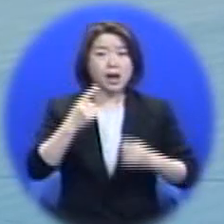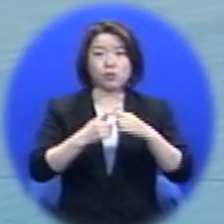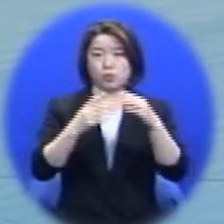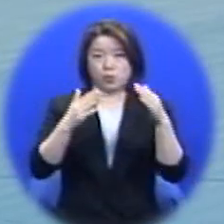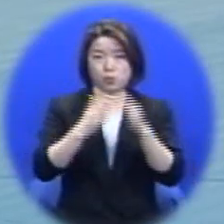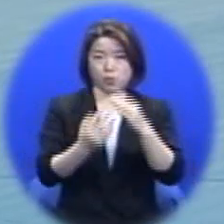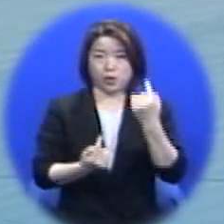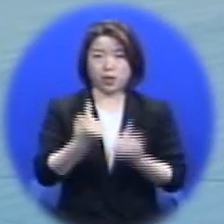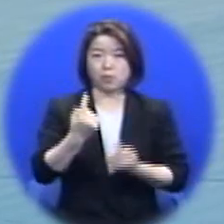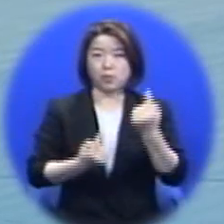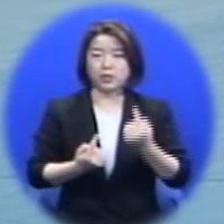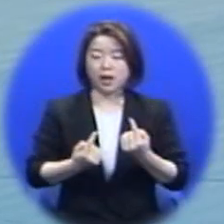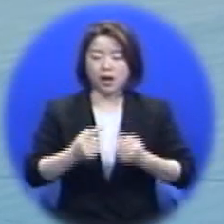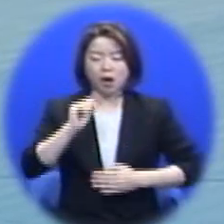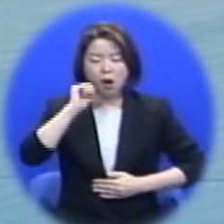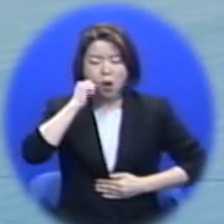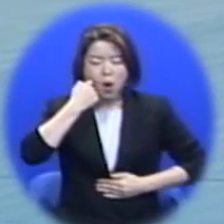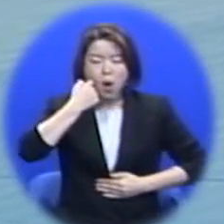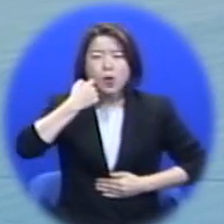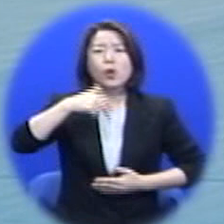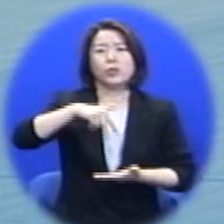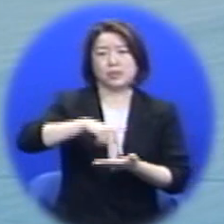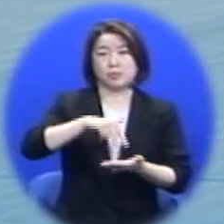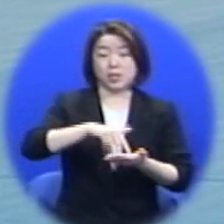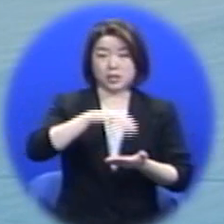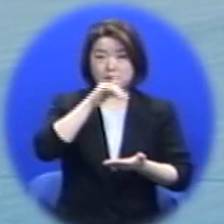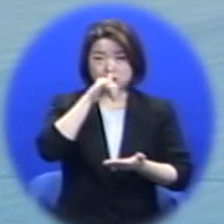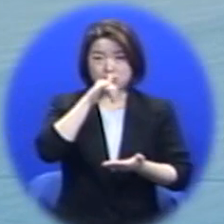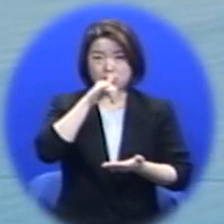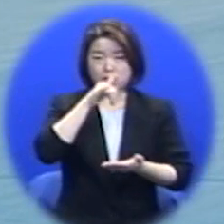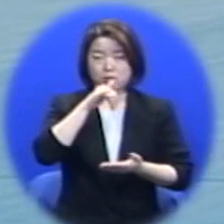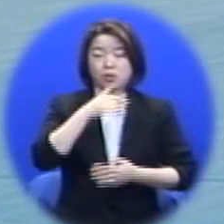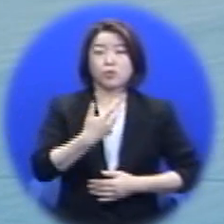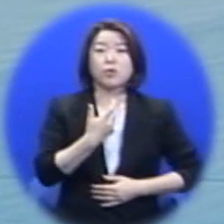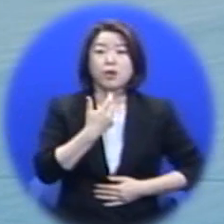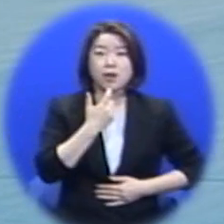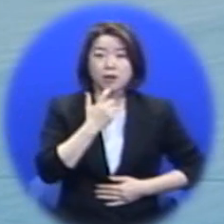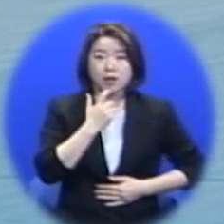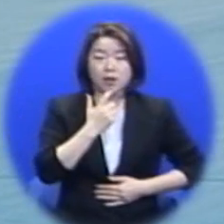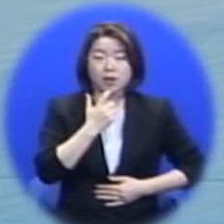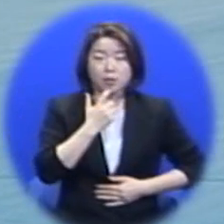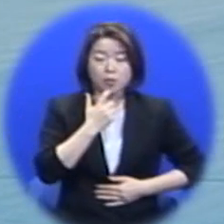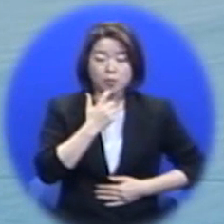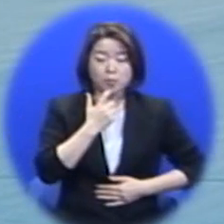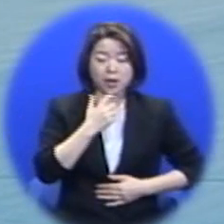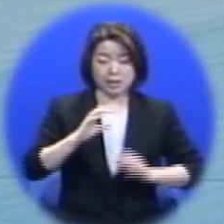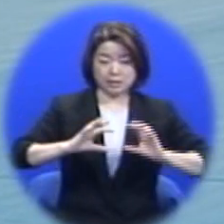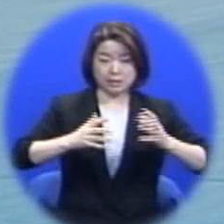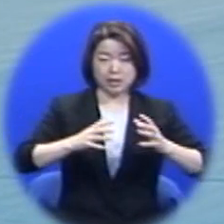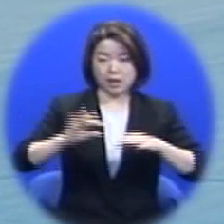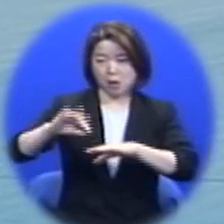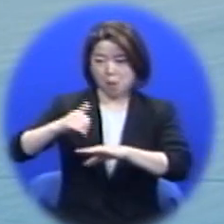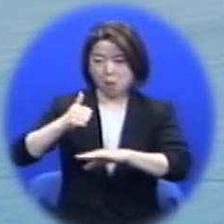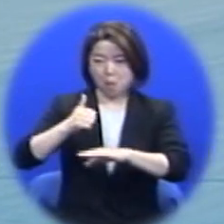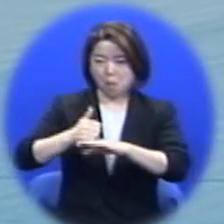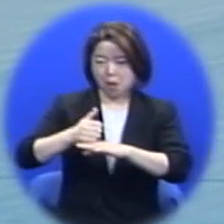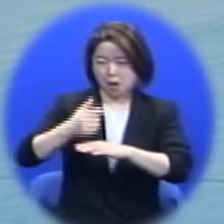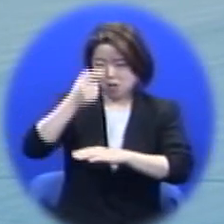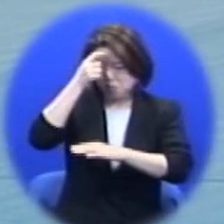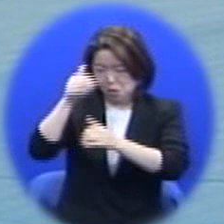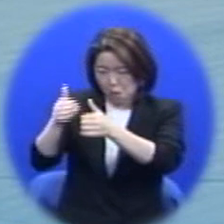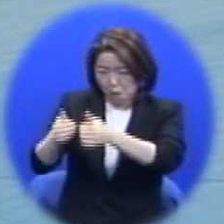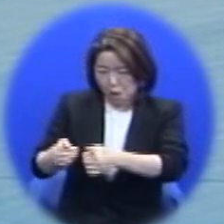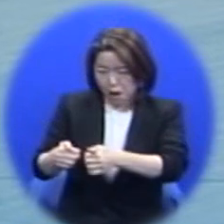비교할 수 없이 어려운 형편에 있었습니다. 로마 제국이 황제 숭배를 강요하고 그것을